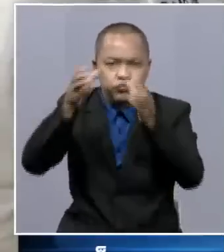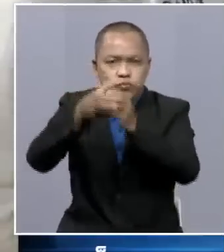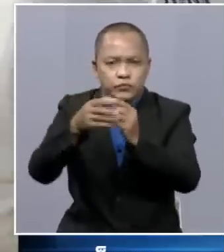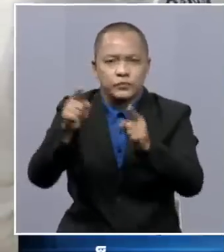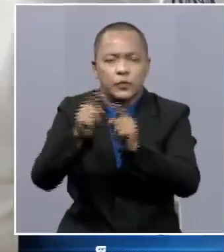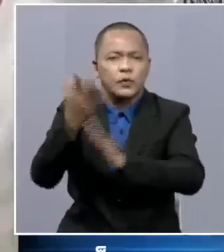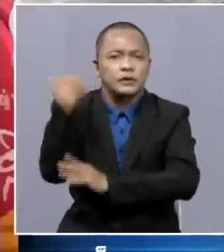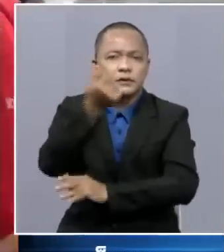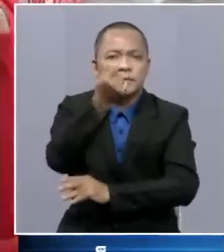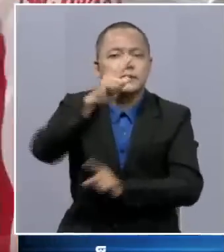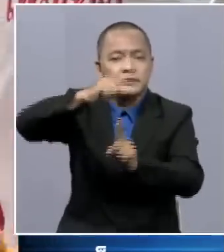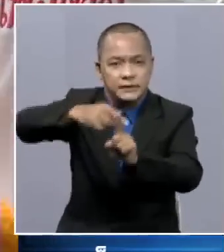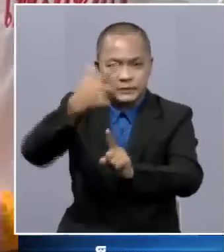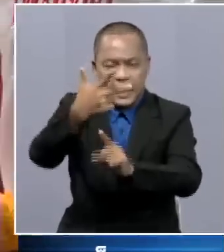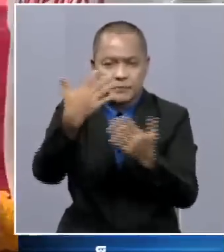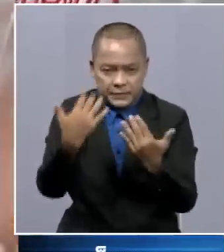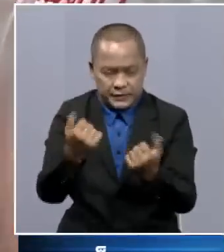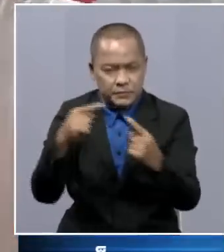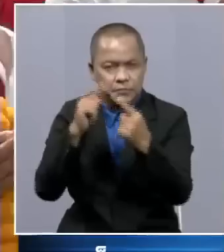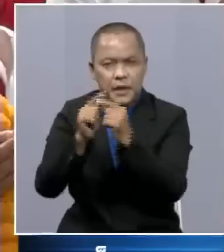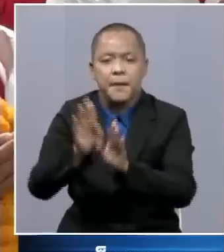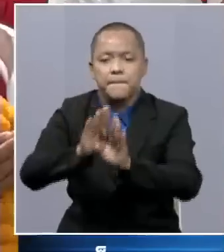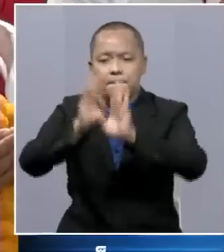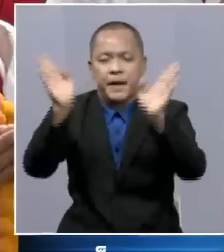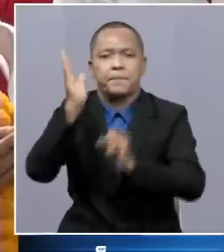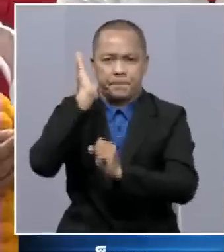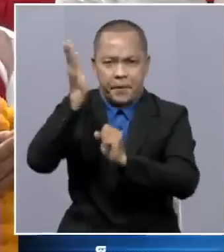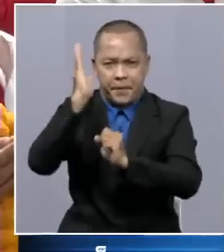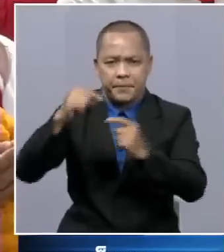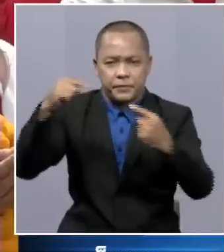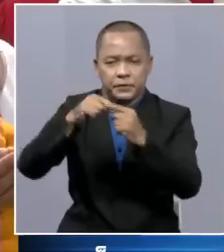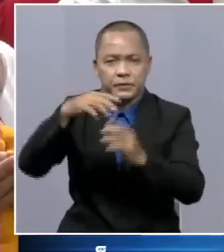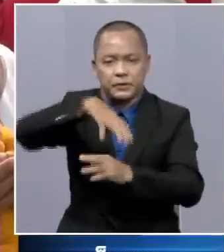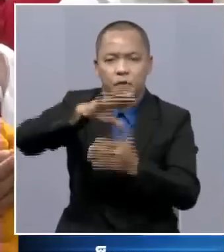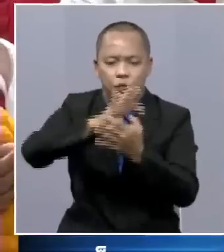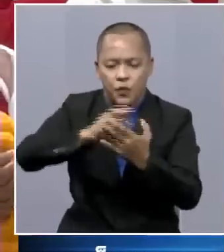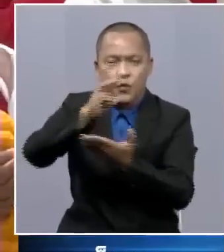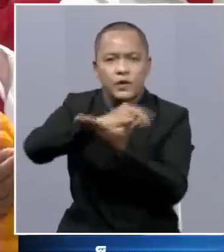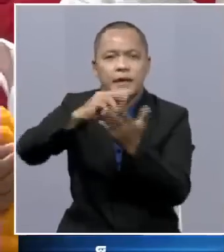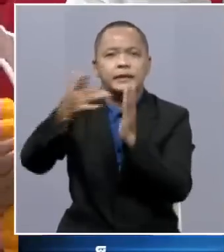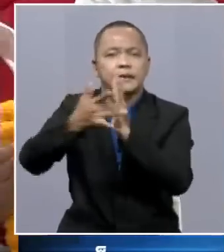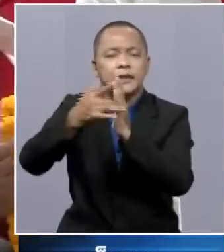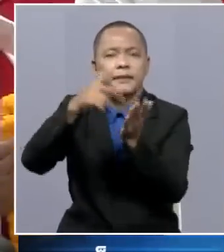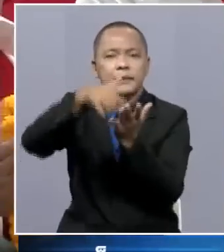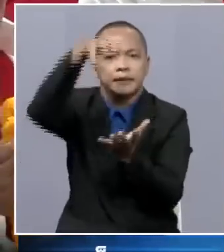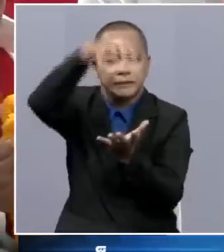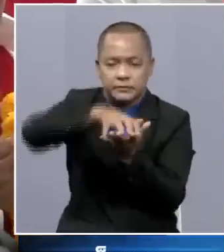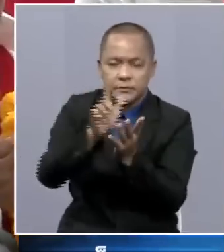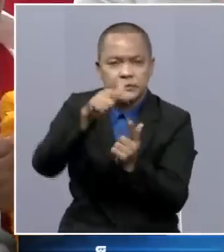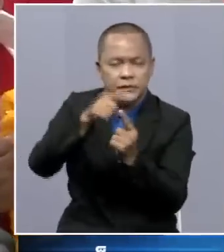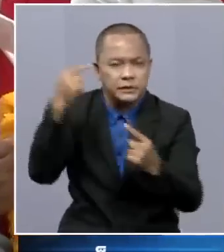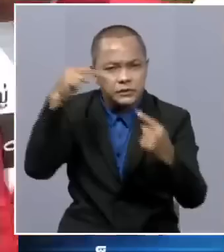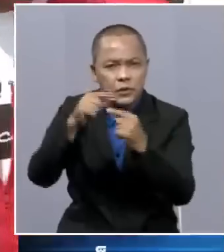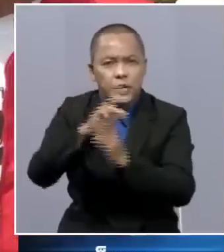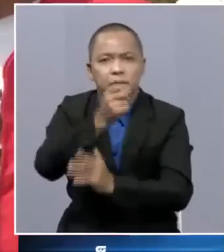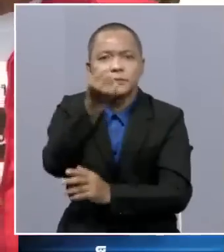โดยในวันที่11มีนาคมนะคะจะไปเปิดเวทีปราศัยใหญ่ที่สนามวิทยาลัยเทคนิคพิจิตรอำเภอเมืองพิจิตรจาก